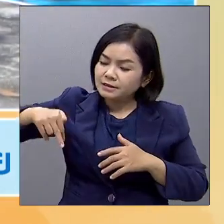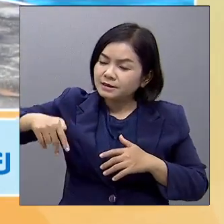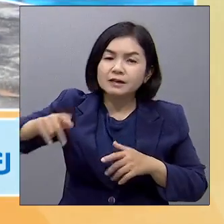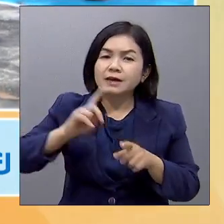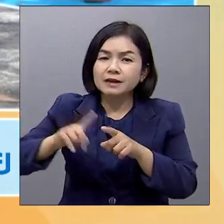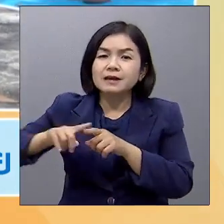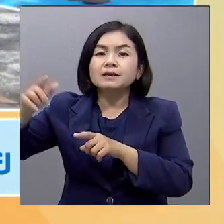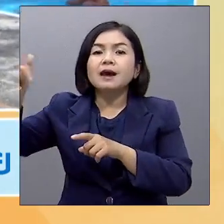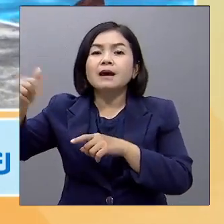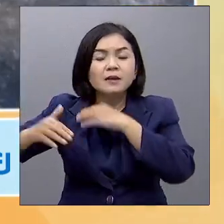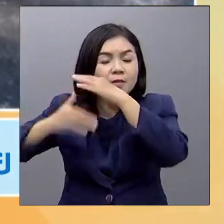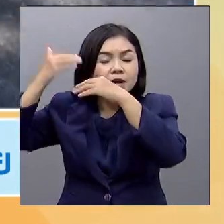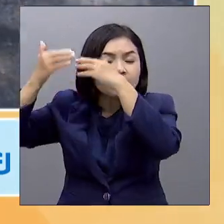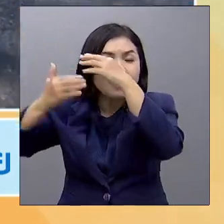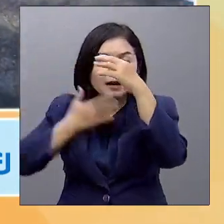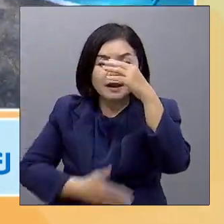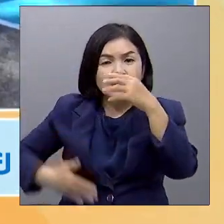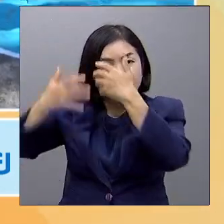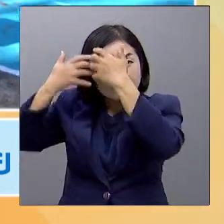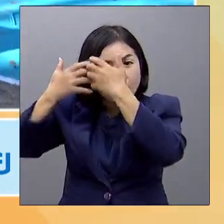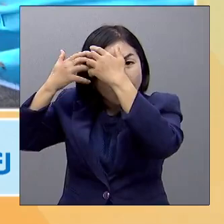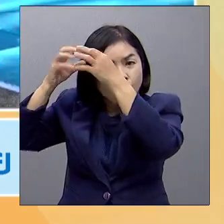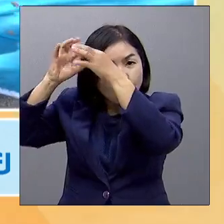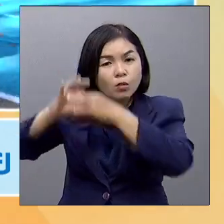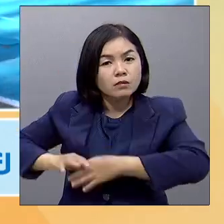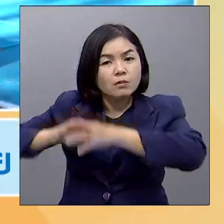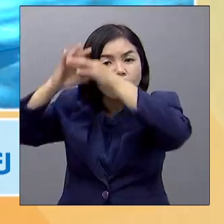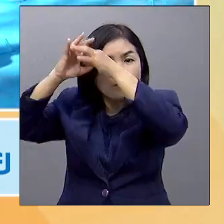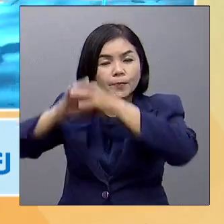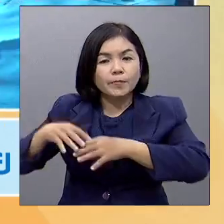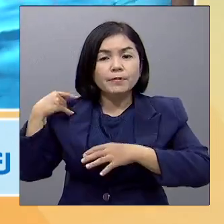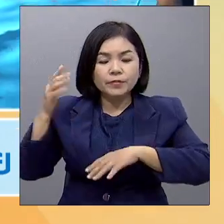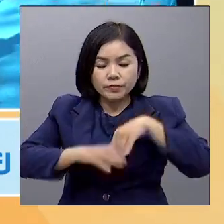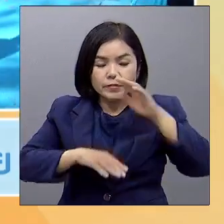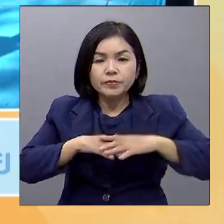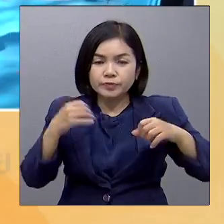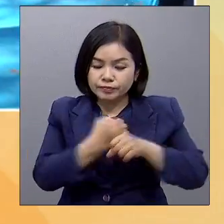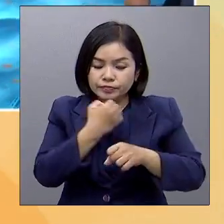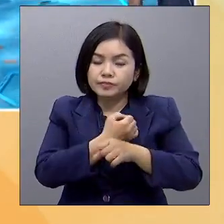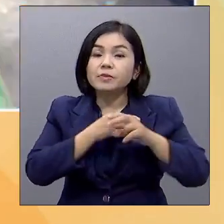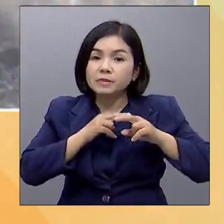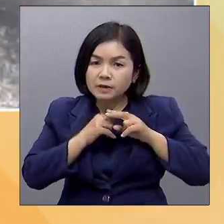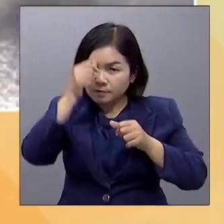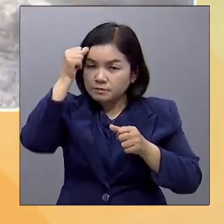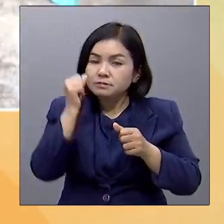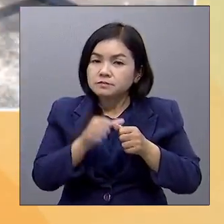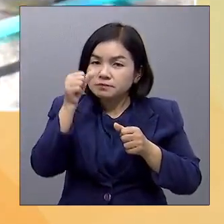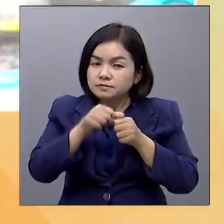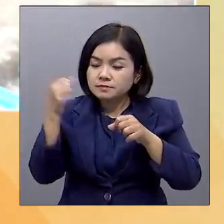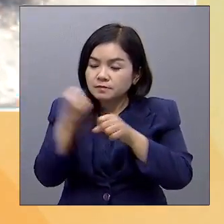พัฒนาการทด้านร่างกแล้สมอง นะอiesคลวีนรได้การลงมอปฏิบัรต viewว้ด้ดก